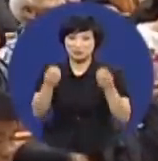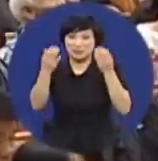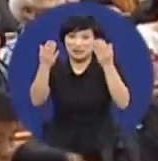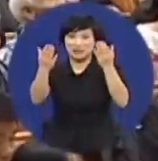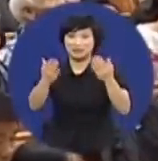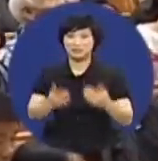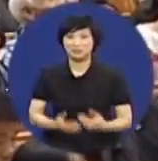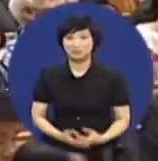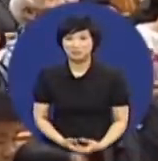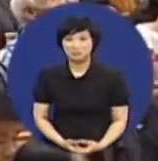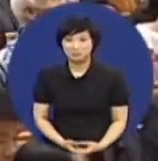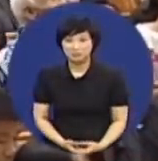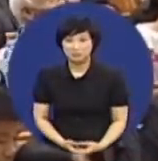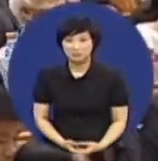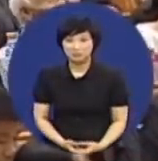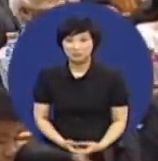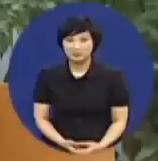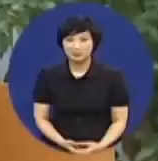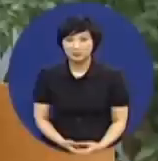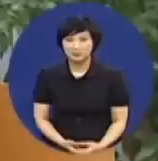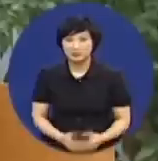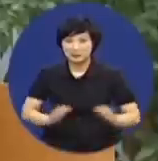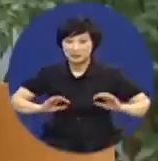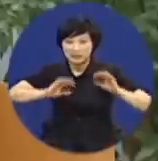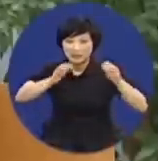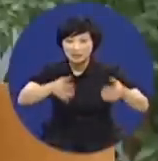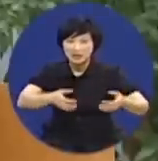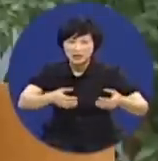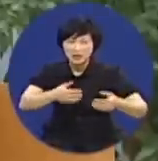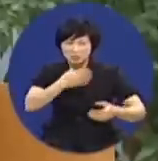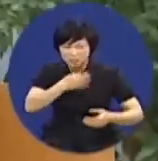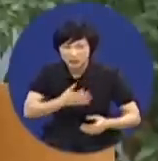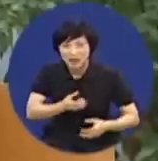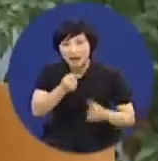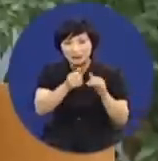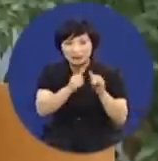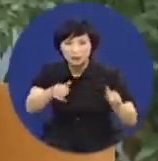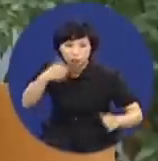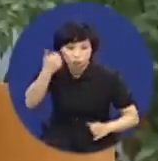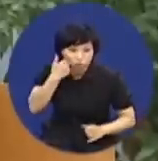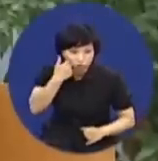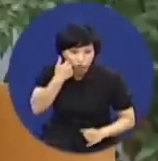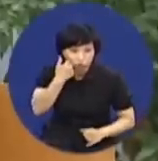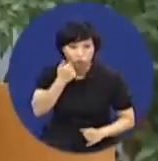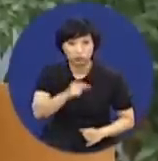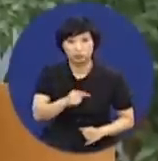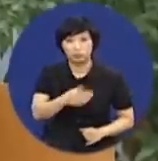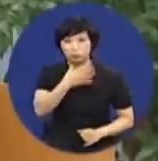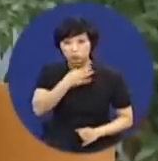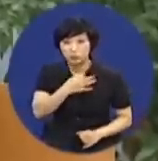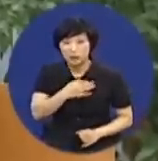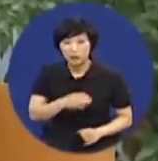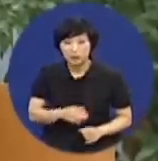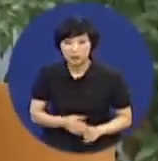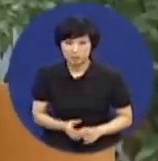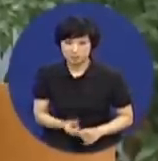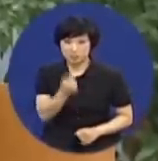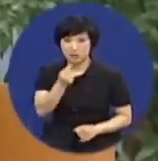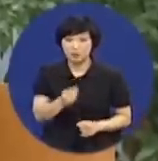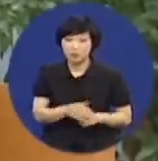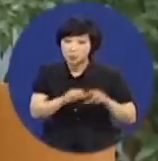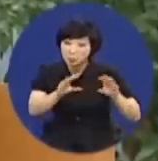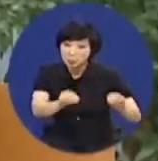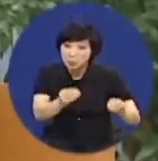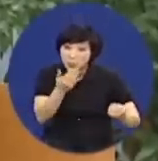ヤ。だからこの世の不幸を持っている人は、あらゆる不幸を一